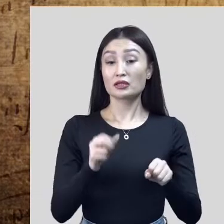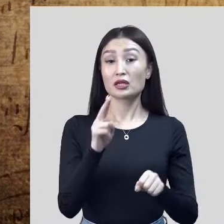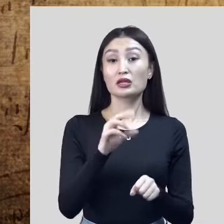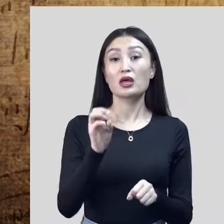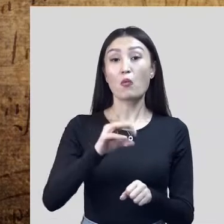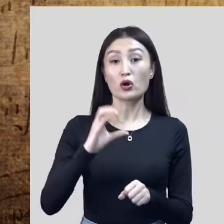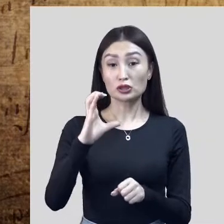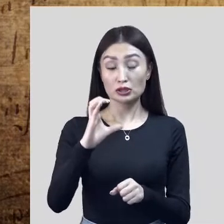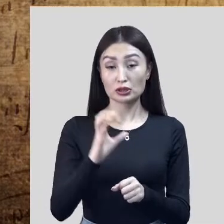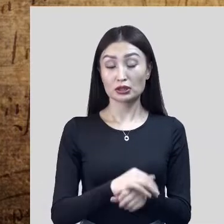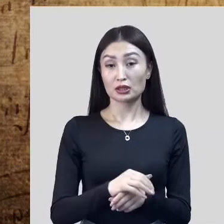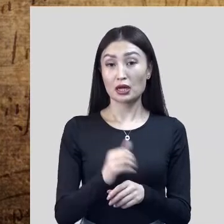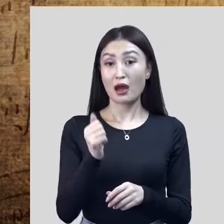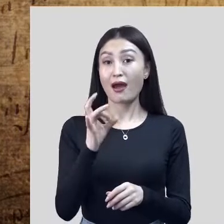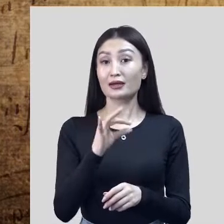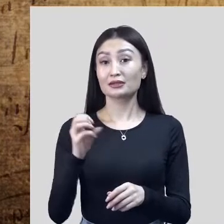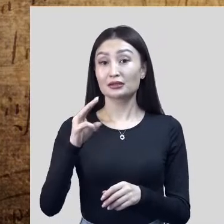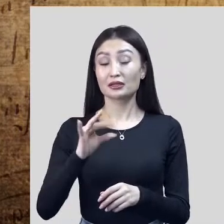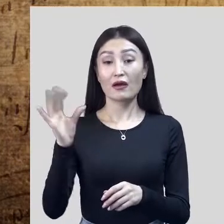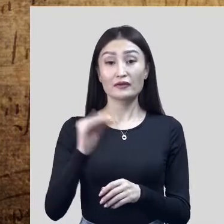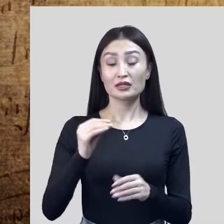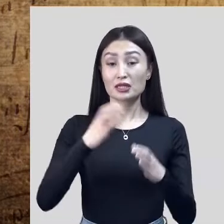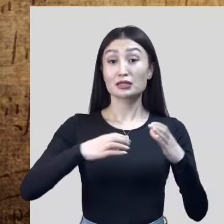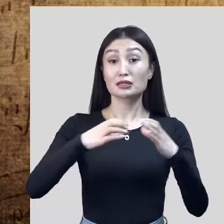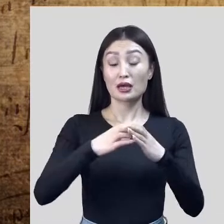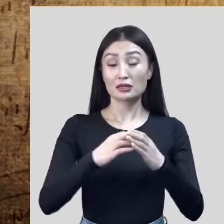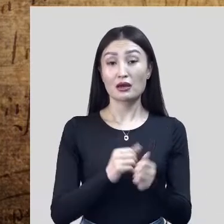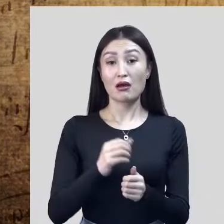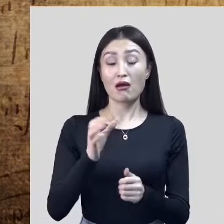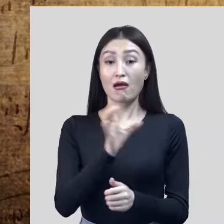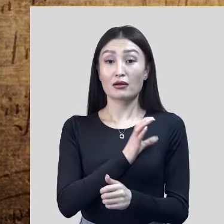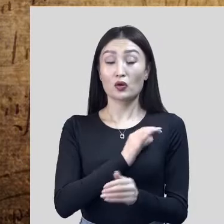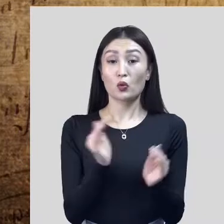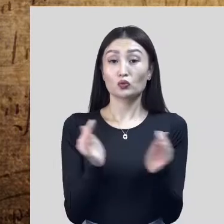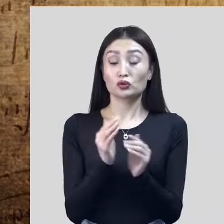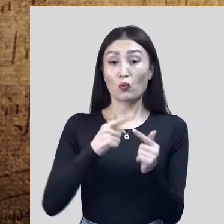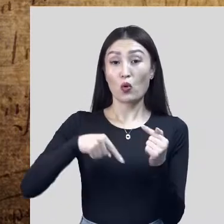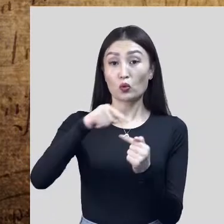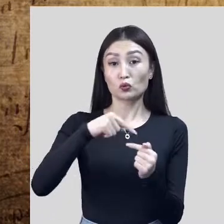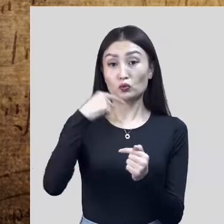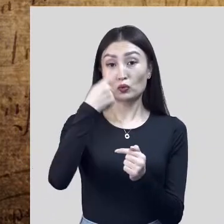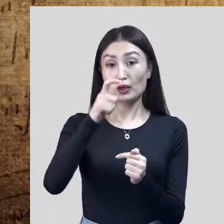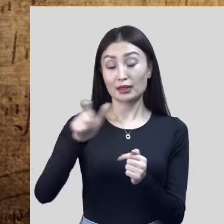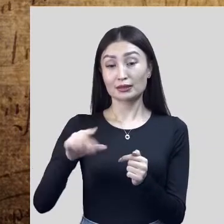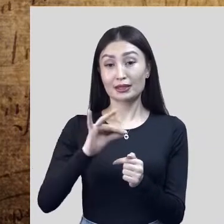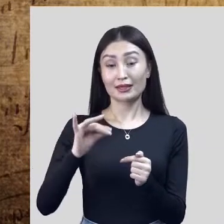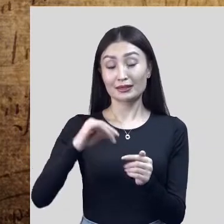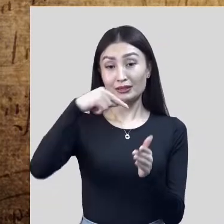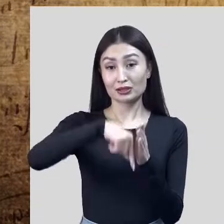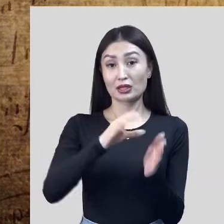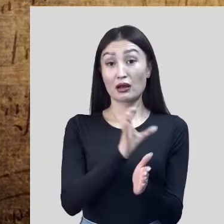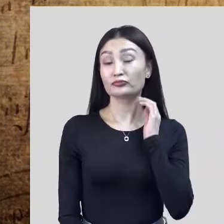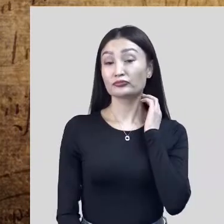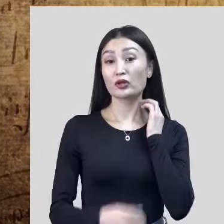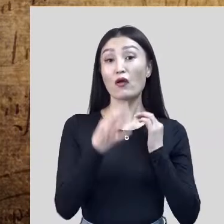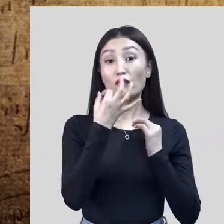демосу, в аристократических – всей знати, в олигархических – узкому кругу лиц из числа той же